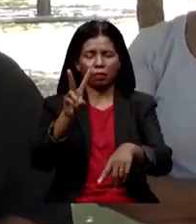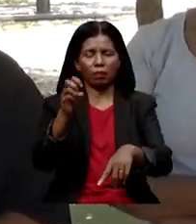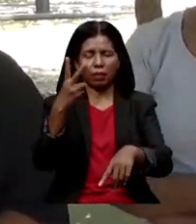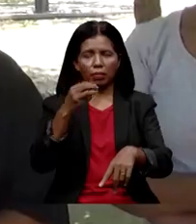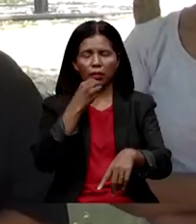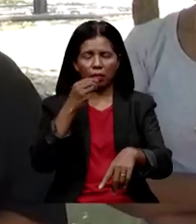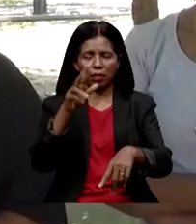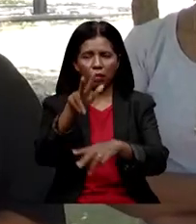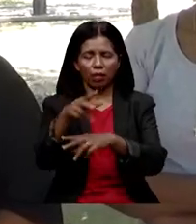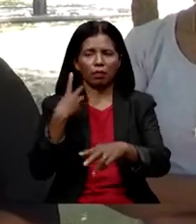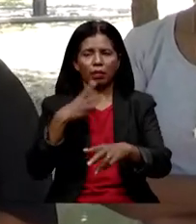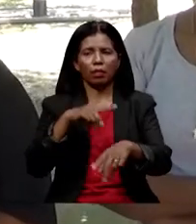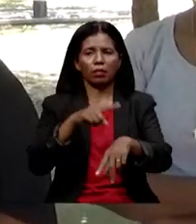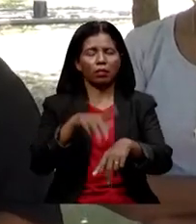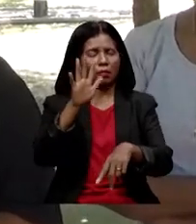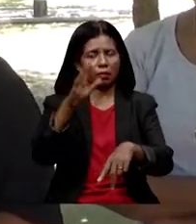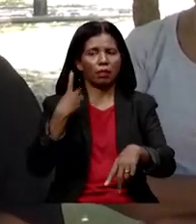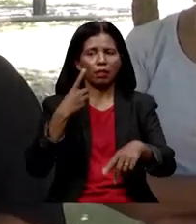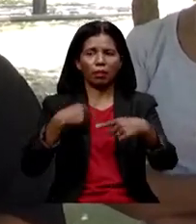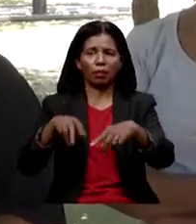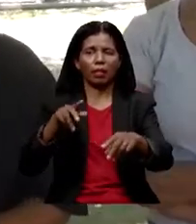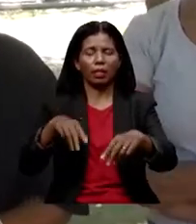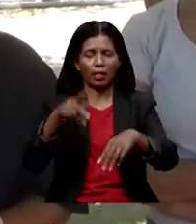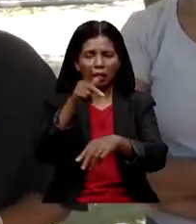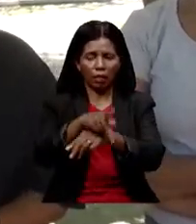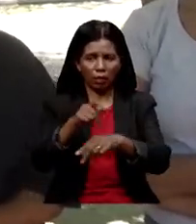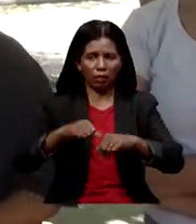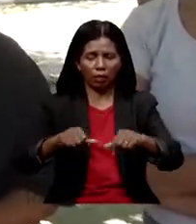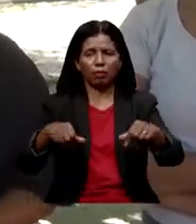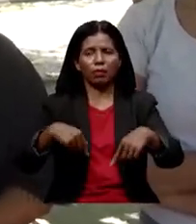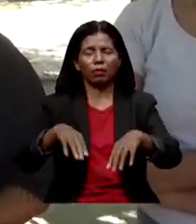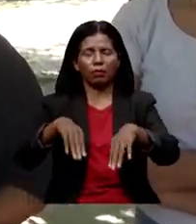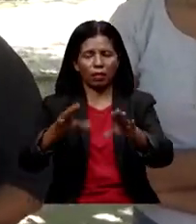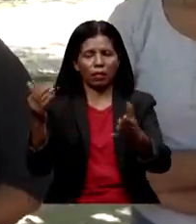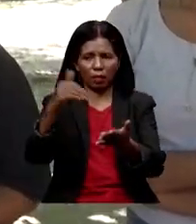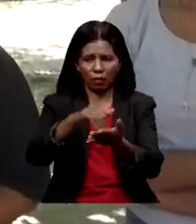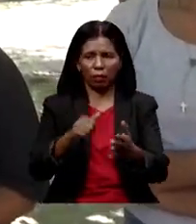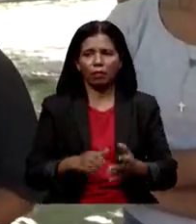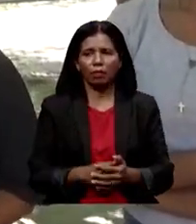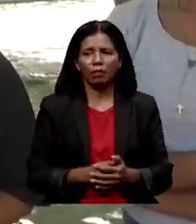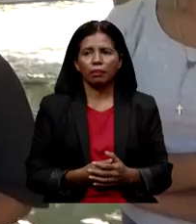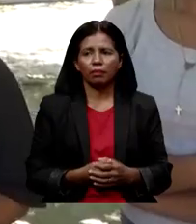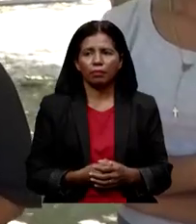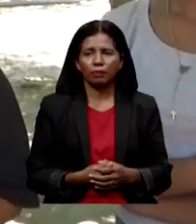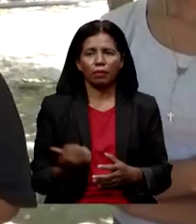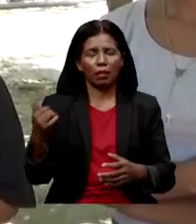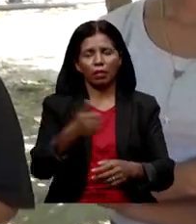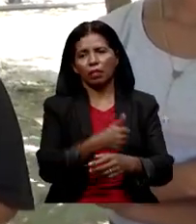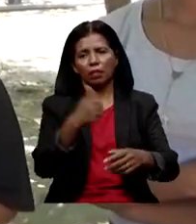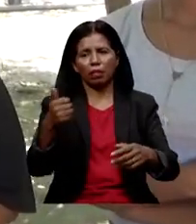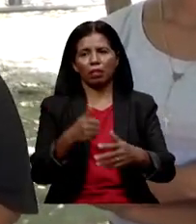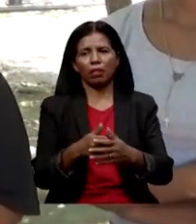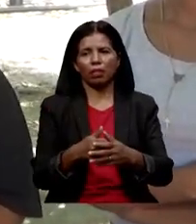tama. Tuk lima misalnya. Kalau nih sira kuntunya fan vali. Nih usi sira nune. Oh sira selip selipkan menur